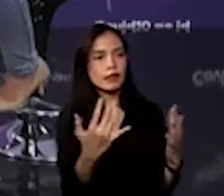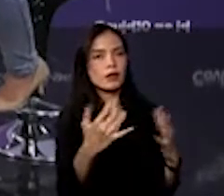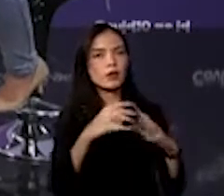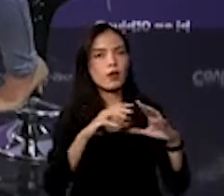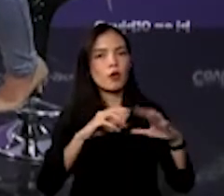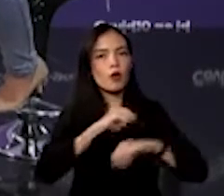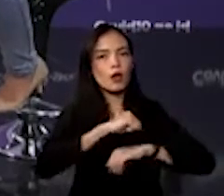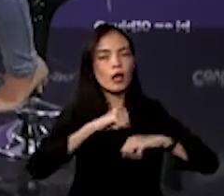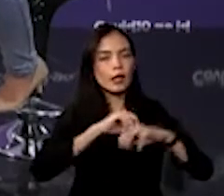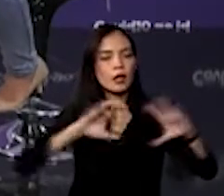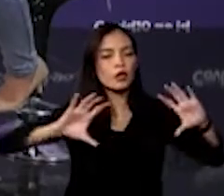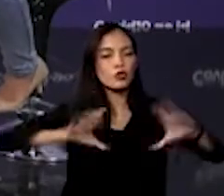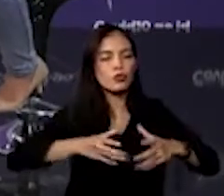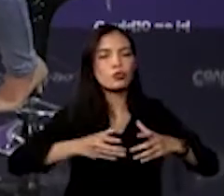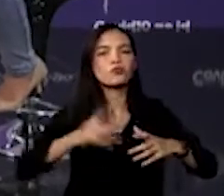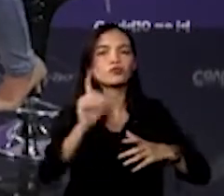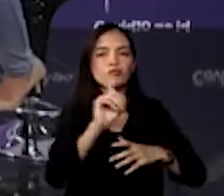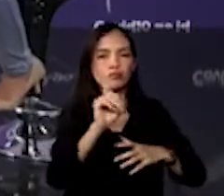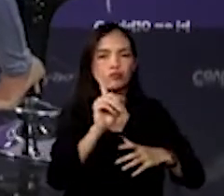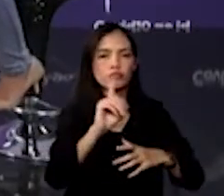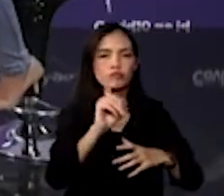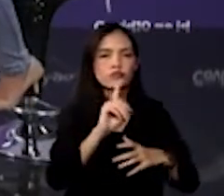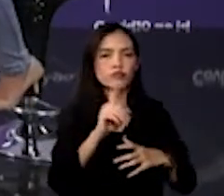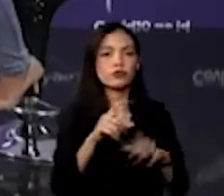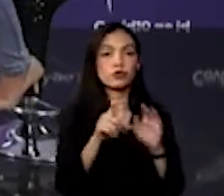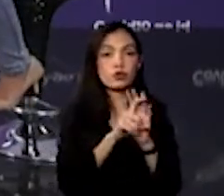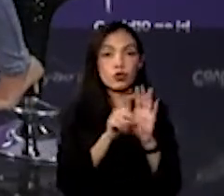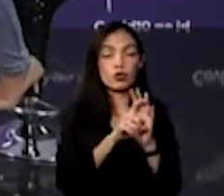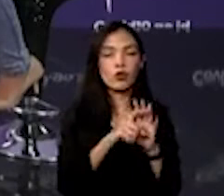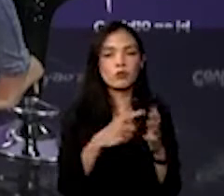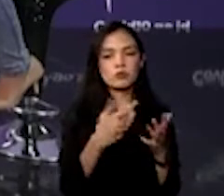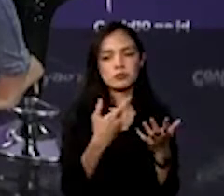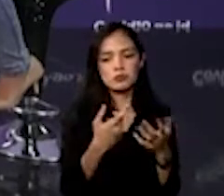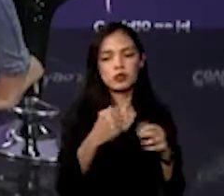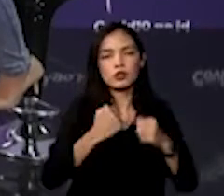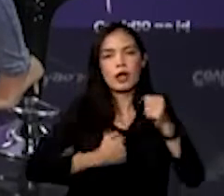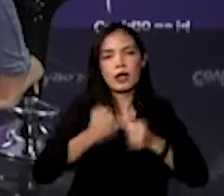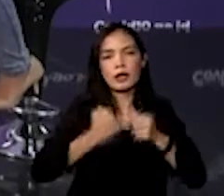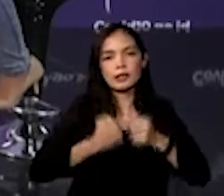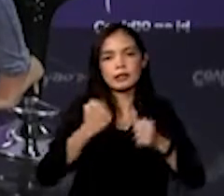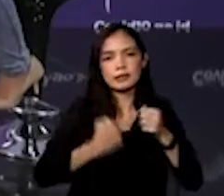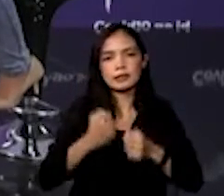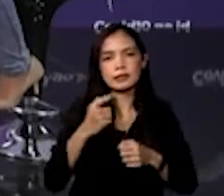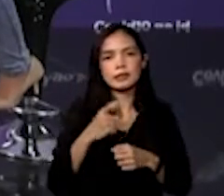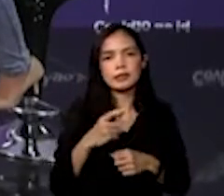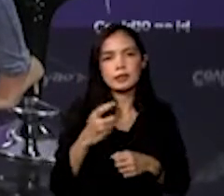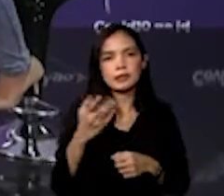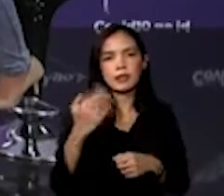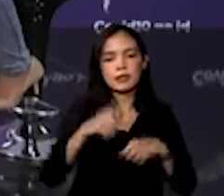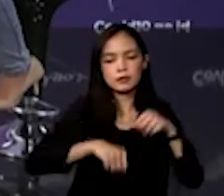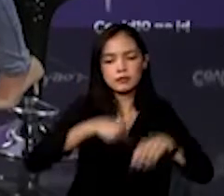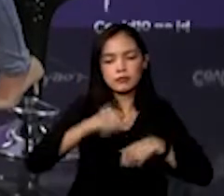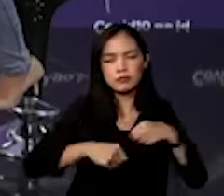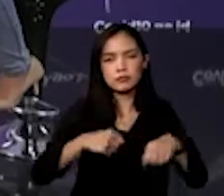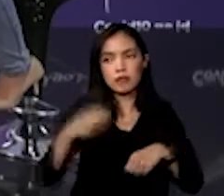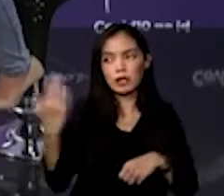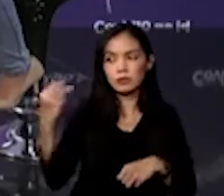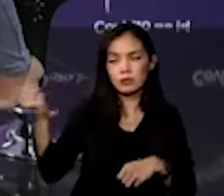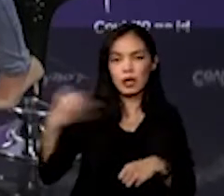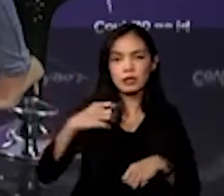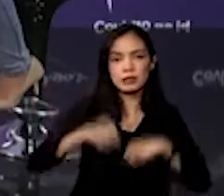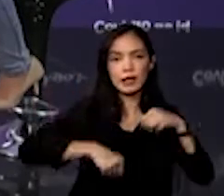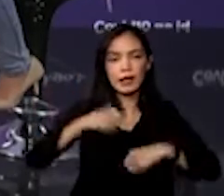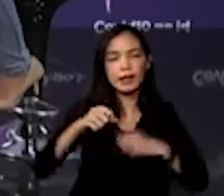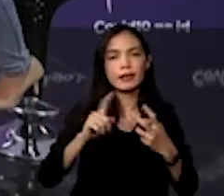bergu dulu ya Misalnya apa ya Misalnya jogging yang di dia bilang cycling ya atau swimming